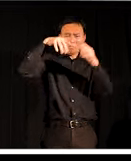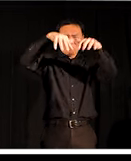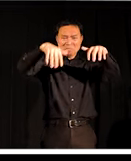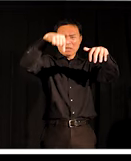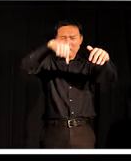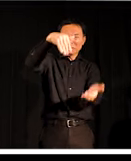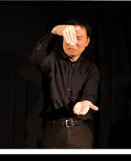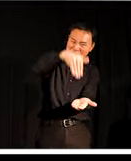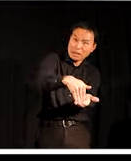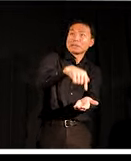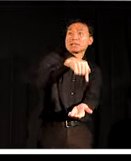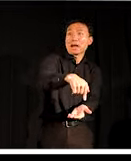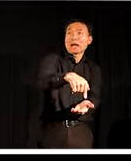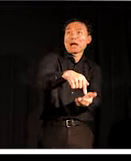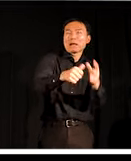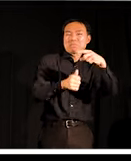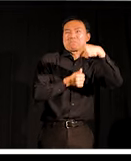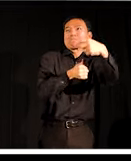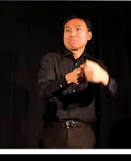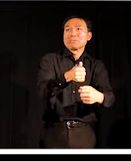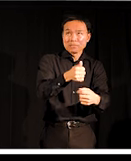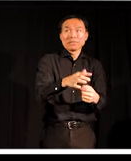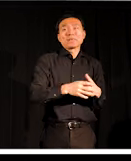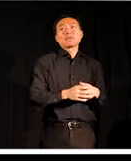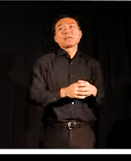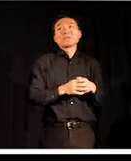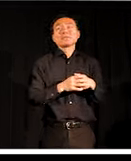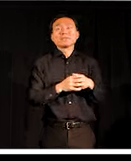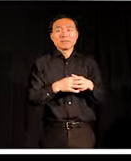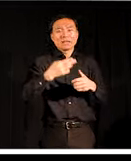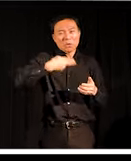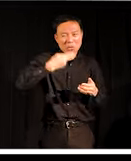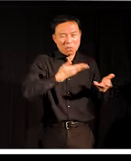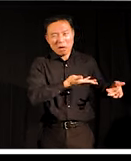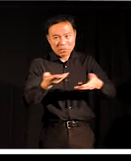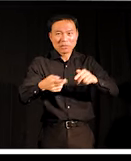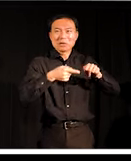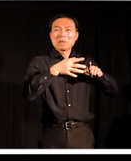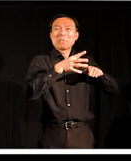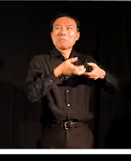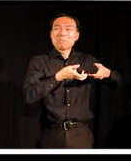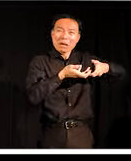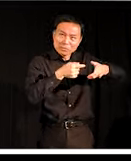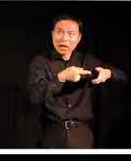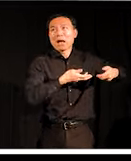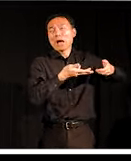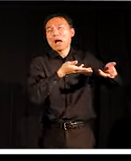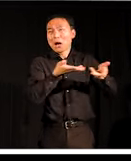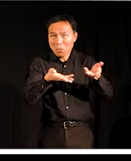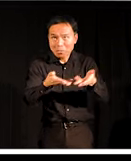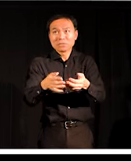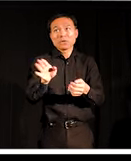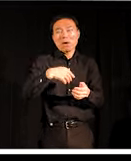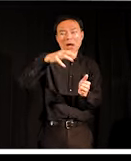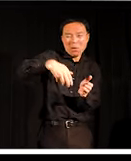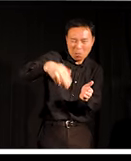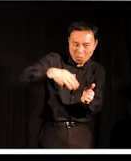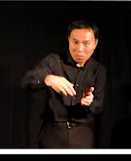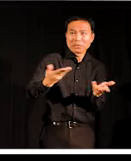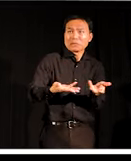組み入れられてえ爆弾や食料運びをさせられたりえ合保留をさせられたり中に